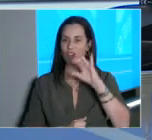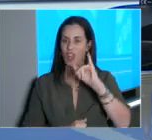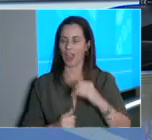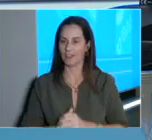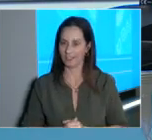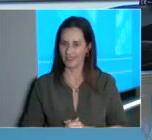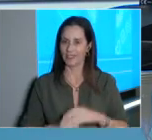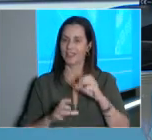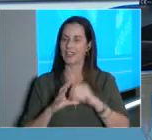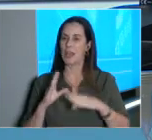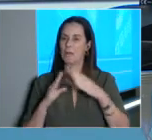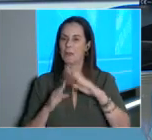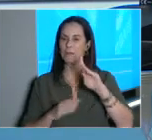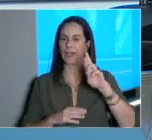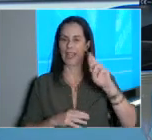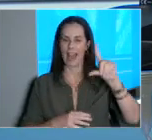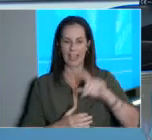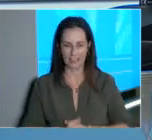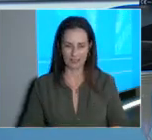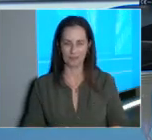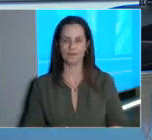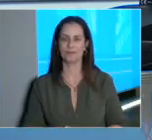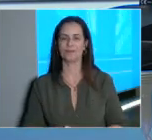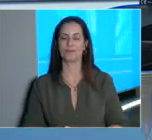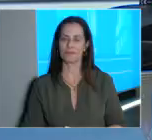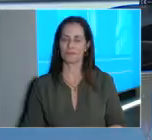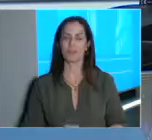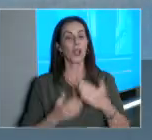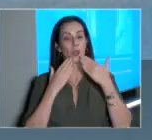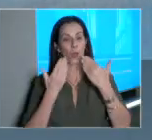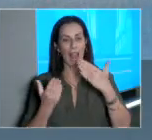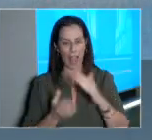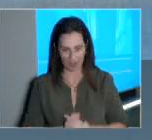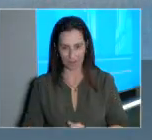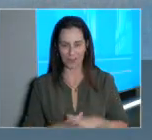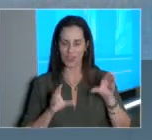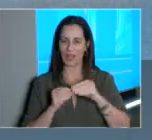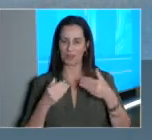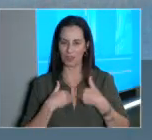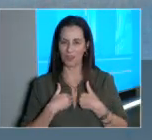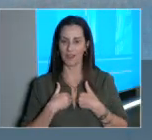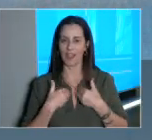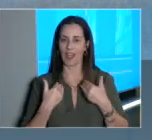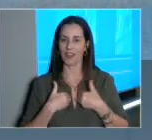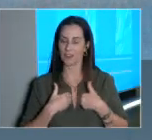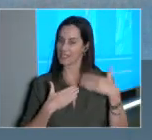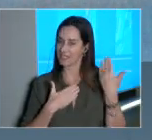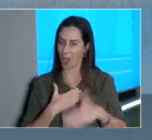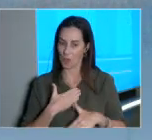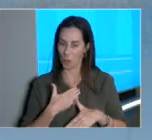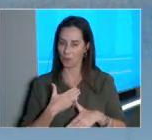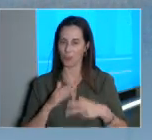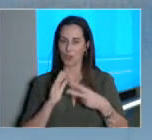צ'רפנוב, קרן בית ברל, נכון? קרן ברל קצנלסון. ברל קצנלסון. נקסט טייפ. תודה רבה לכם שהייתם איתנו. אנחנו סיימנו